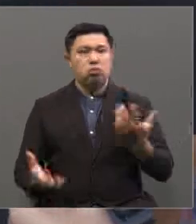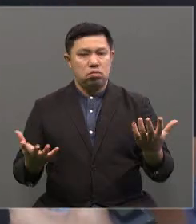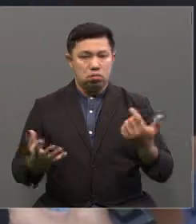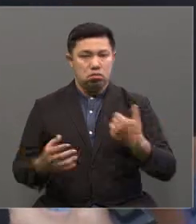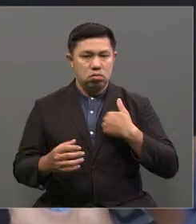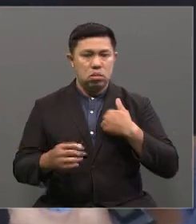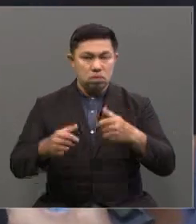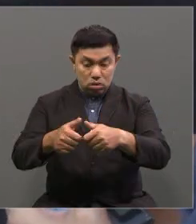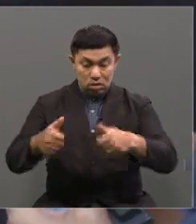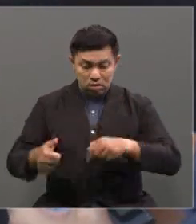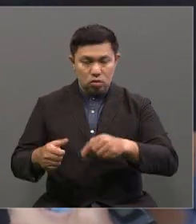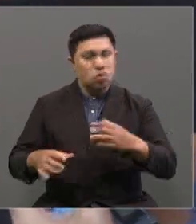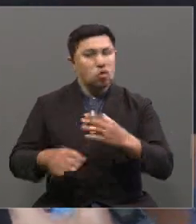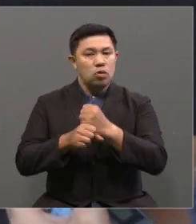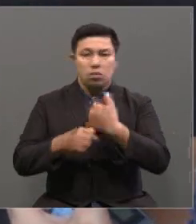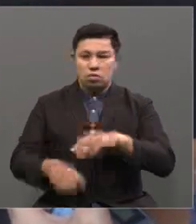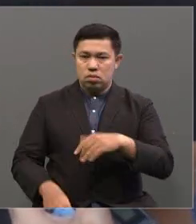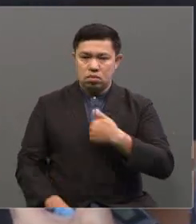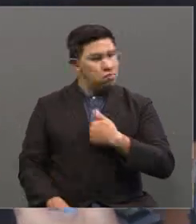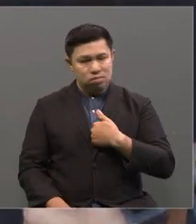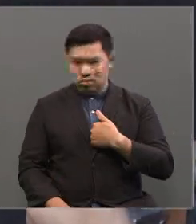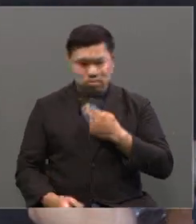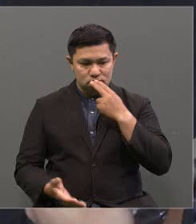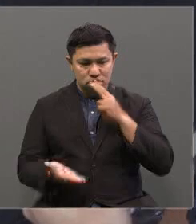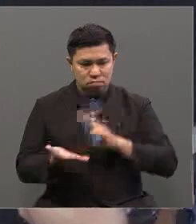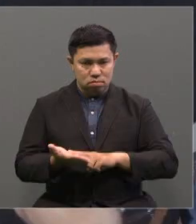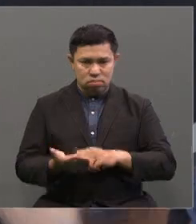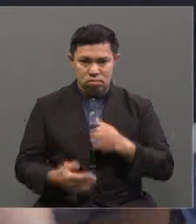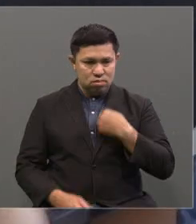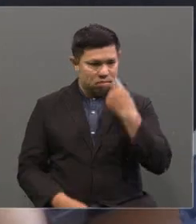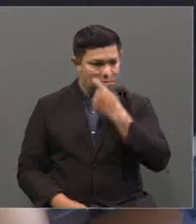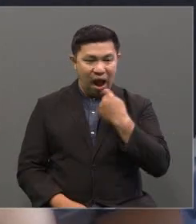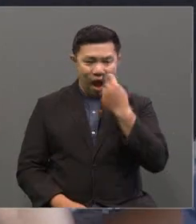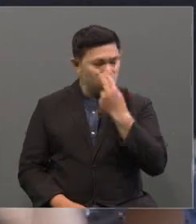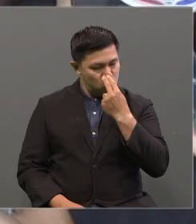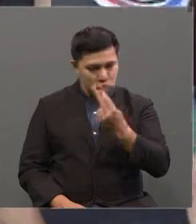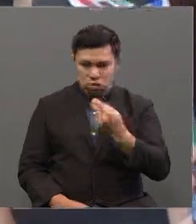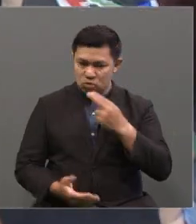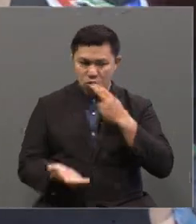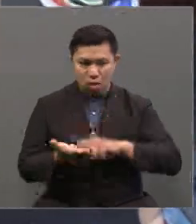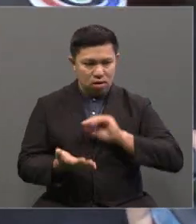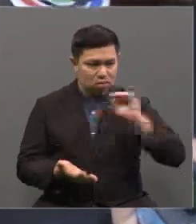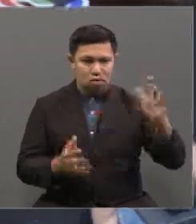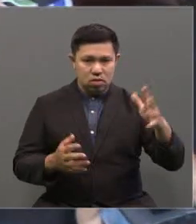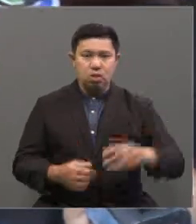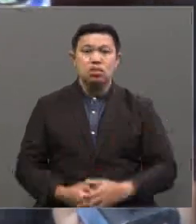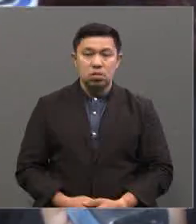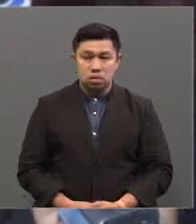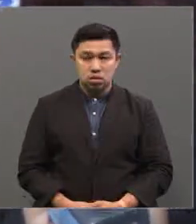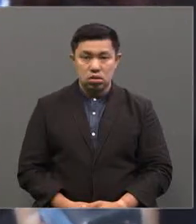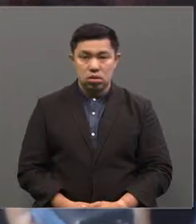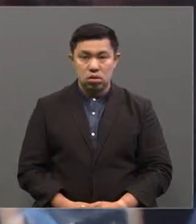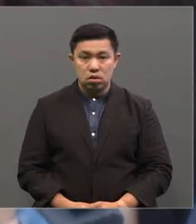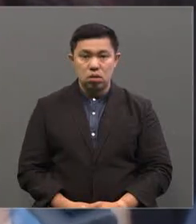แต่ว่าอยู่ในสำนวนนะคะแต่บอกได้เลยว่าตอนนี้ว่าไม่เคยส่งดูปากนะคะไม่เคยส่งค่ะแอมค่ะแอมไม่ได้สะทอดค่ะไม่ใช่เ